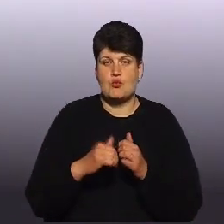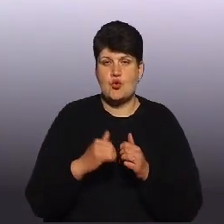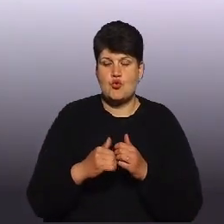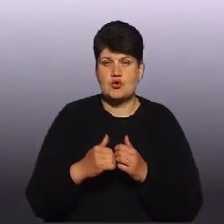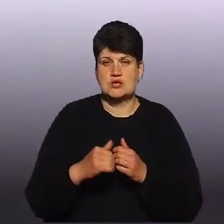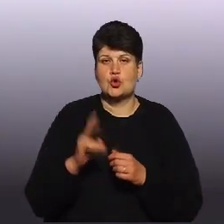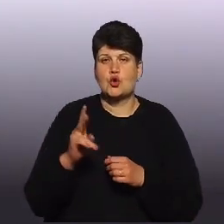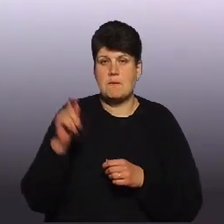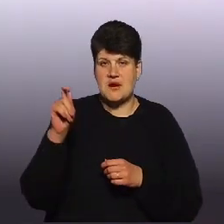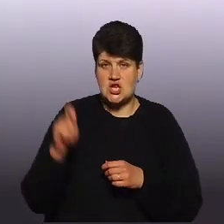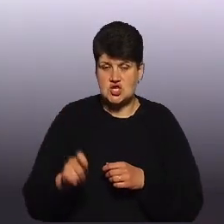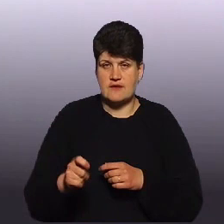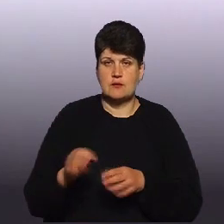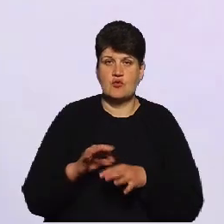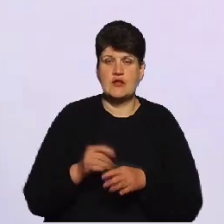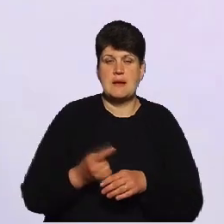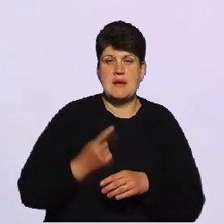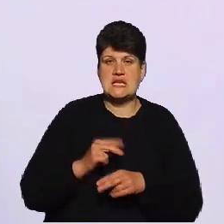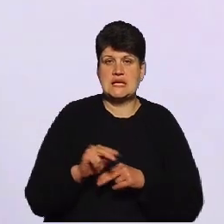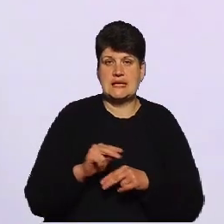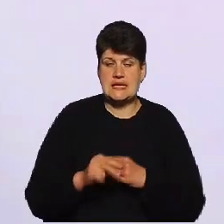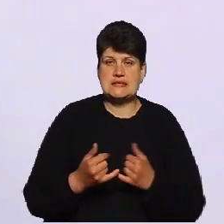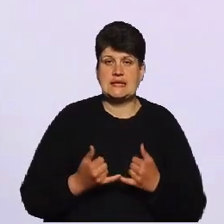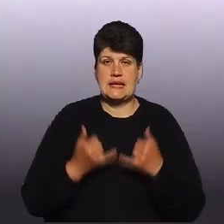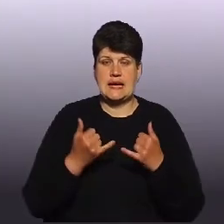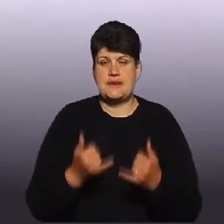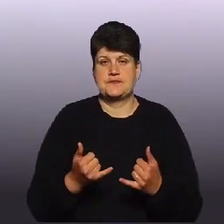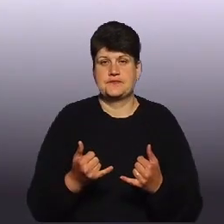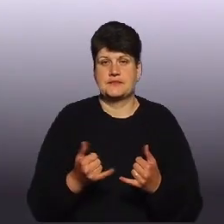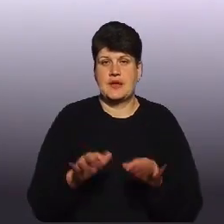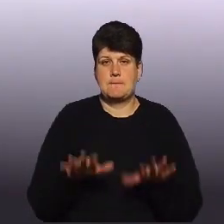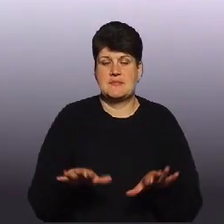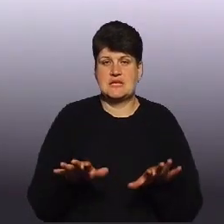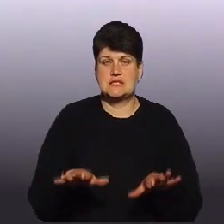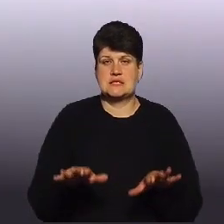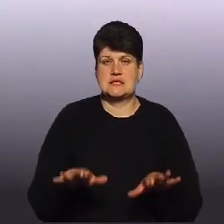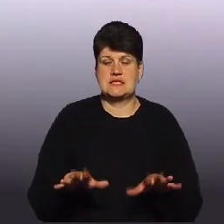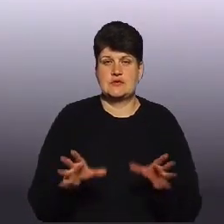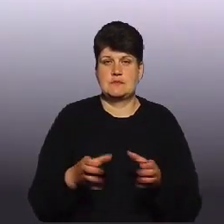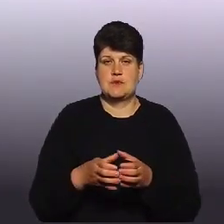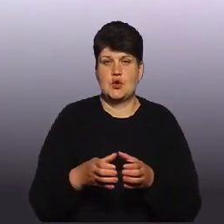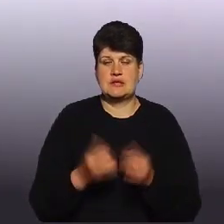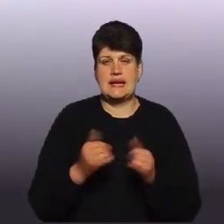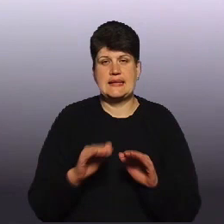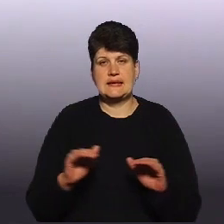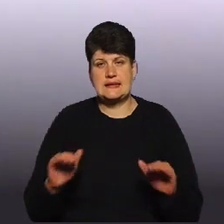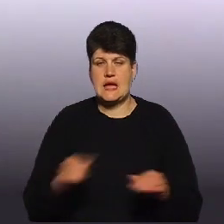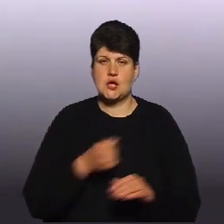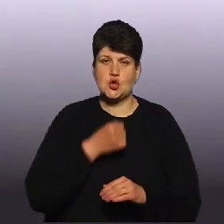він проводить майстер-клас для місцевої спільноти, тобто і для дітей, і для дорослих,